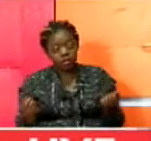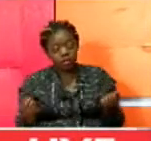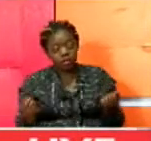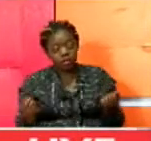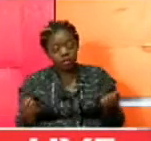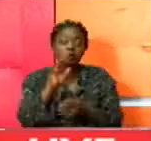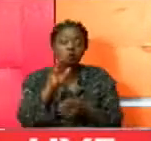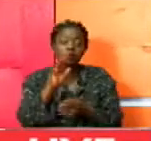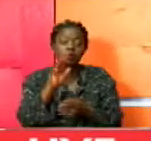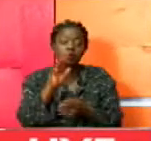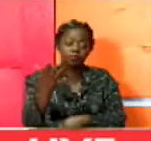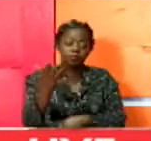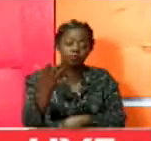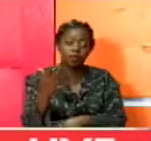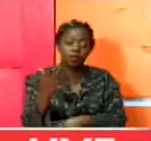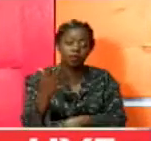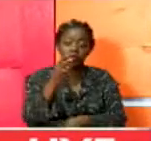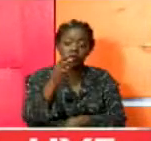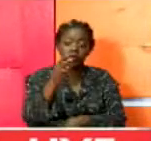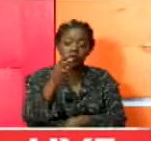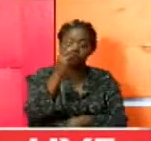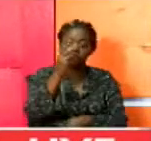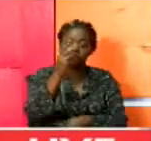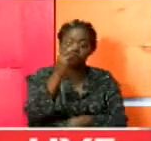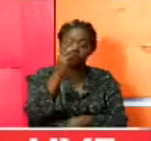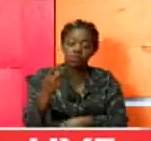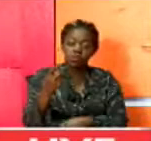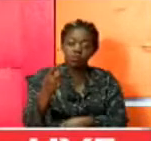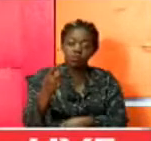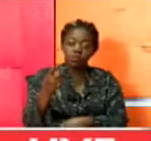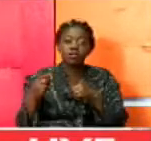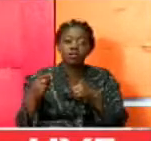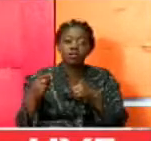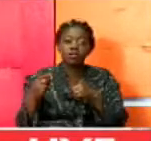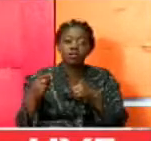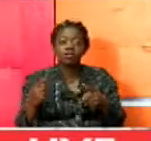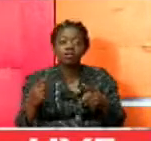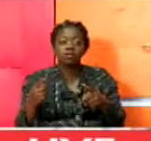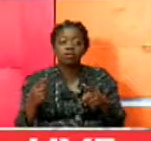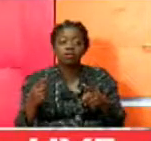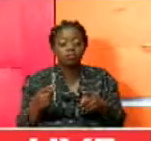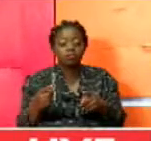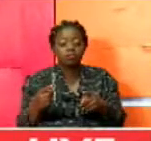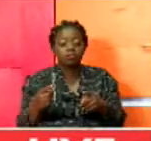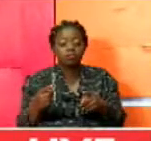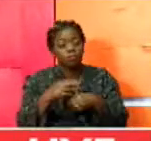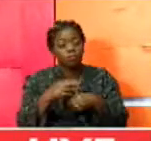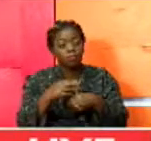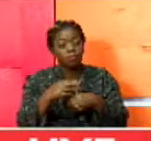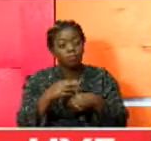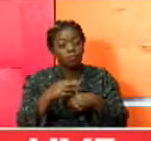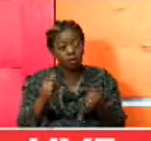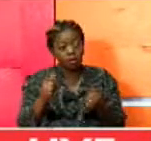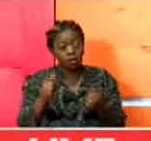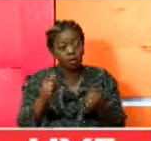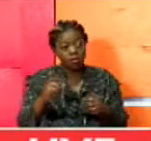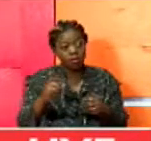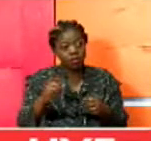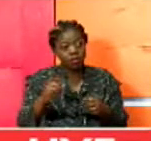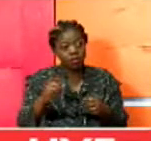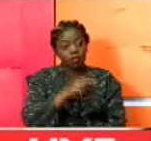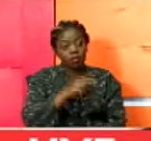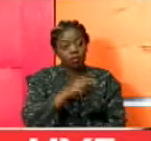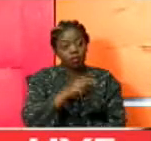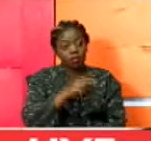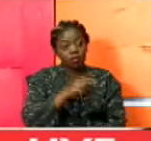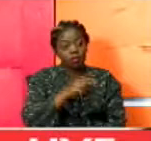15 nga ntirike 2 paka nitandikayo gula akamotoka akangi Yagula emmotoka ye yasooka ku myaka 25